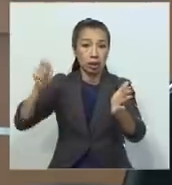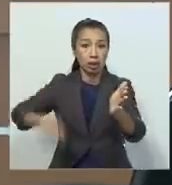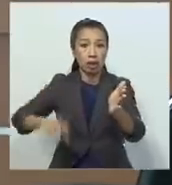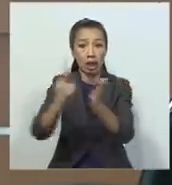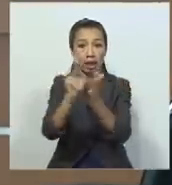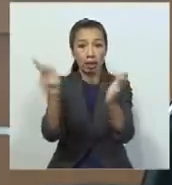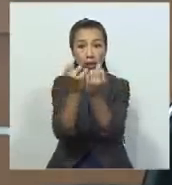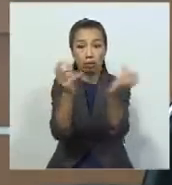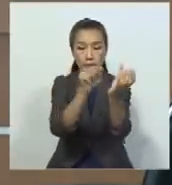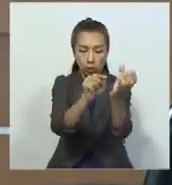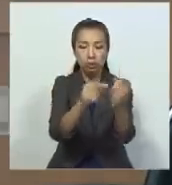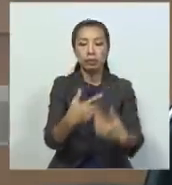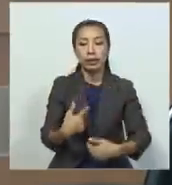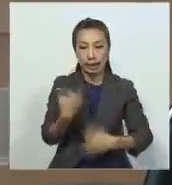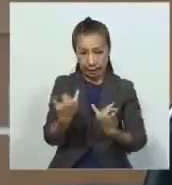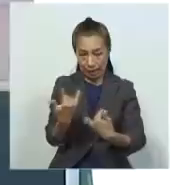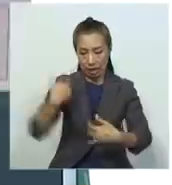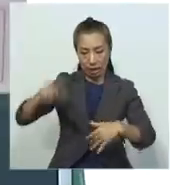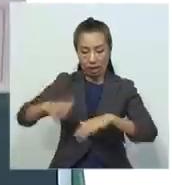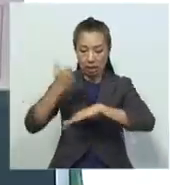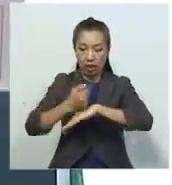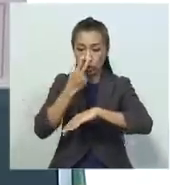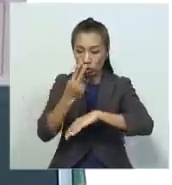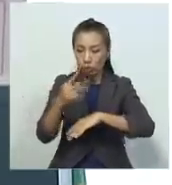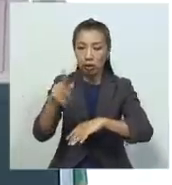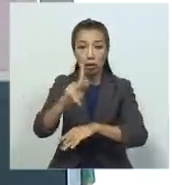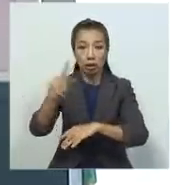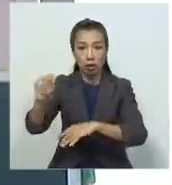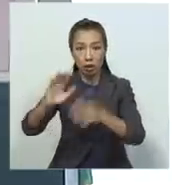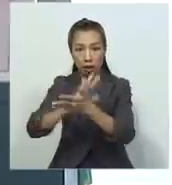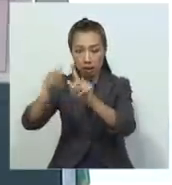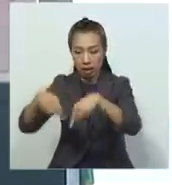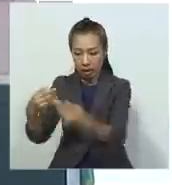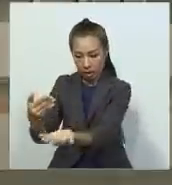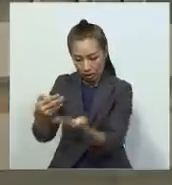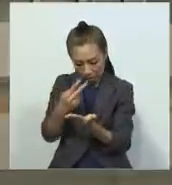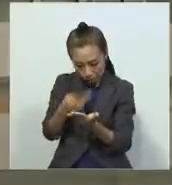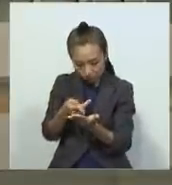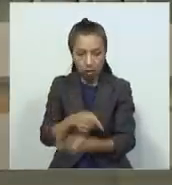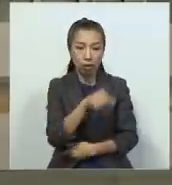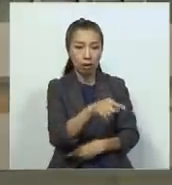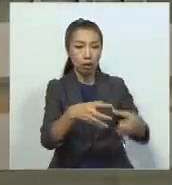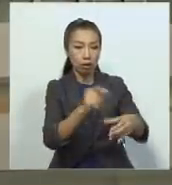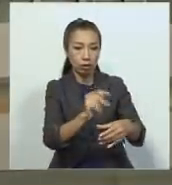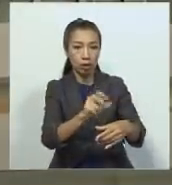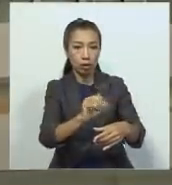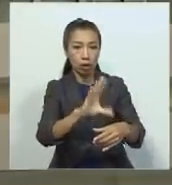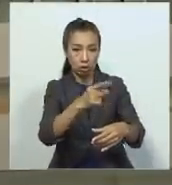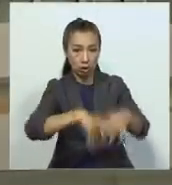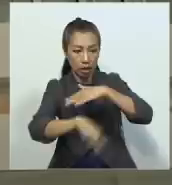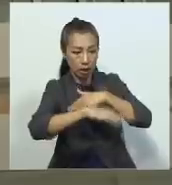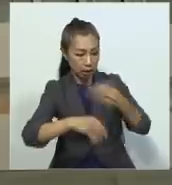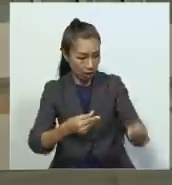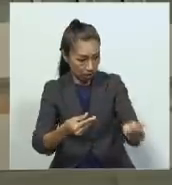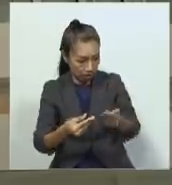พิจารณาในรายละเอียดของคำร้องของกกตคำชี้แจงพยานหลักฐานต่างๆที่พรรคไทยรักษาชาติได้ยื่นคำคัดค้านแก่